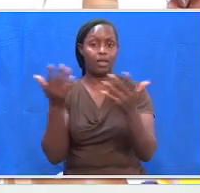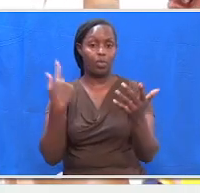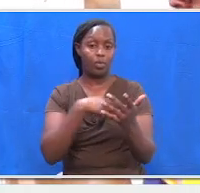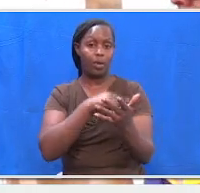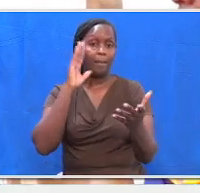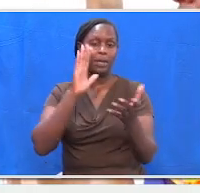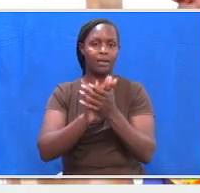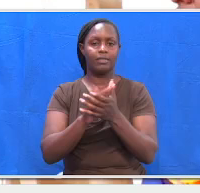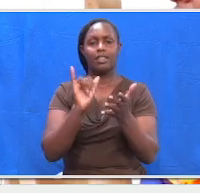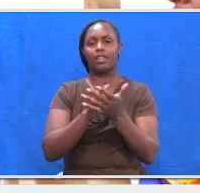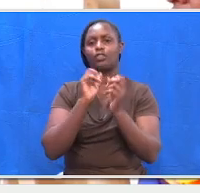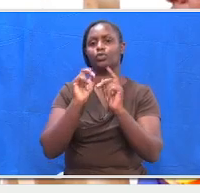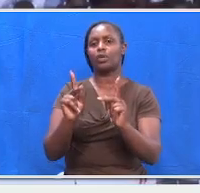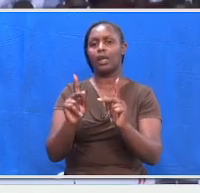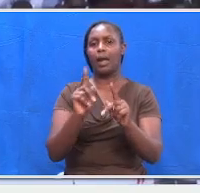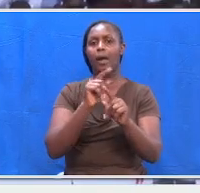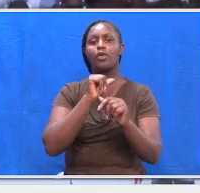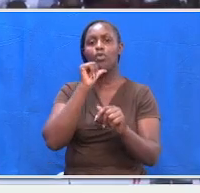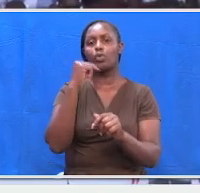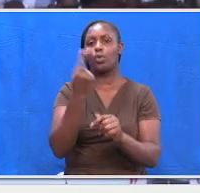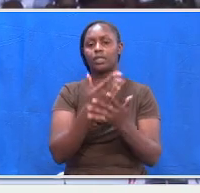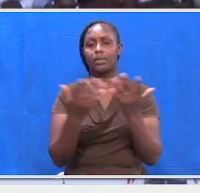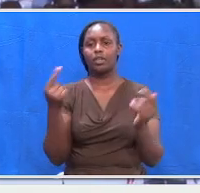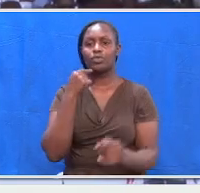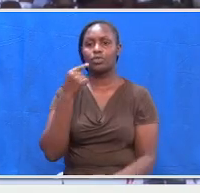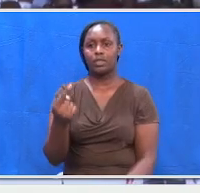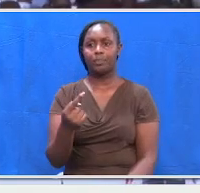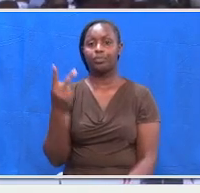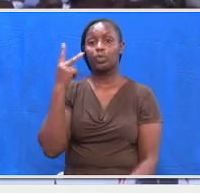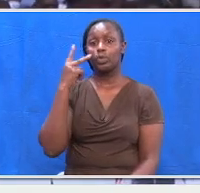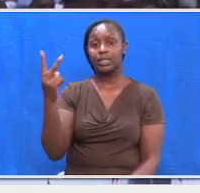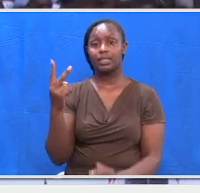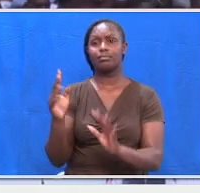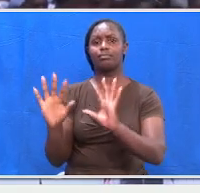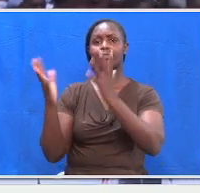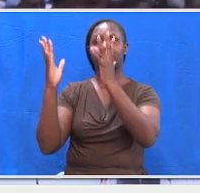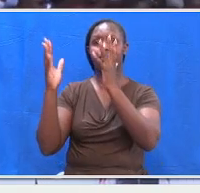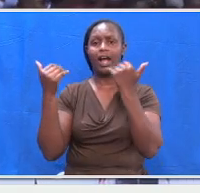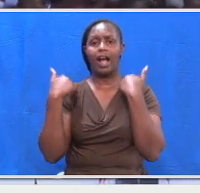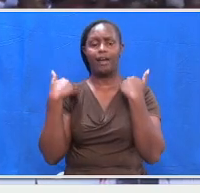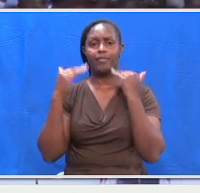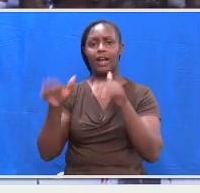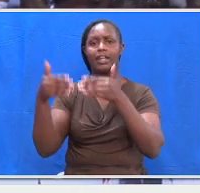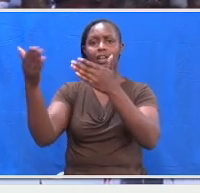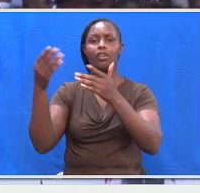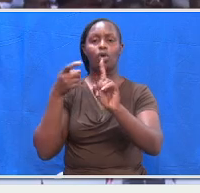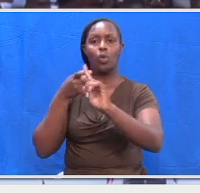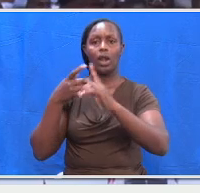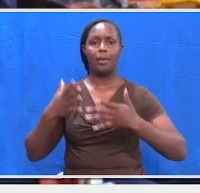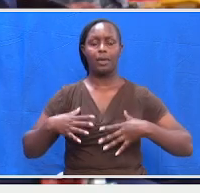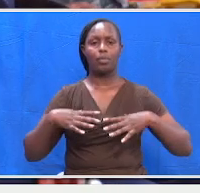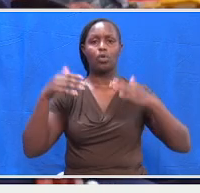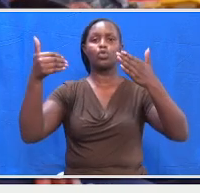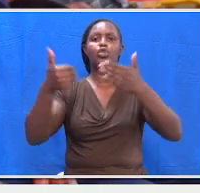na iwe isikuwe tu ni kitu ya kusema. Sherehe hizi zimewapa wakazi wa Kwale matumaini mapya kwa mustakabali wa